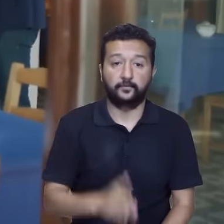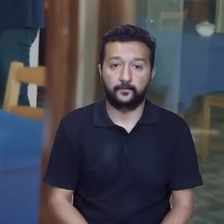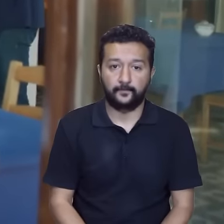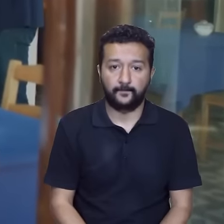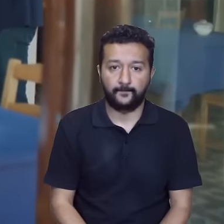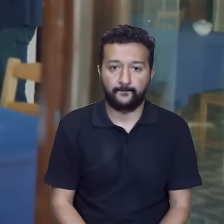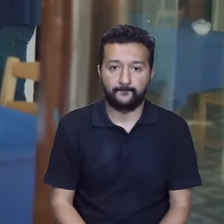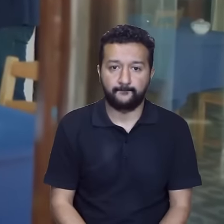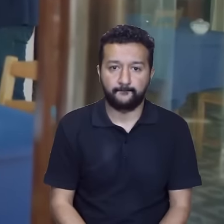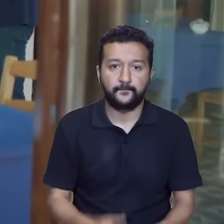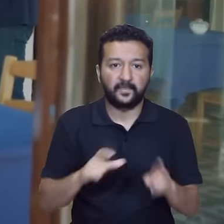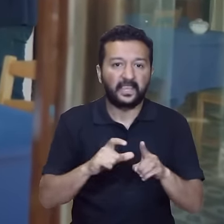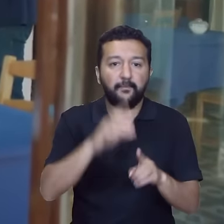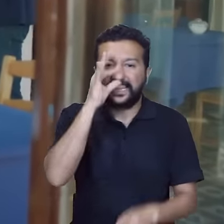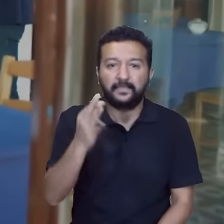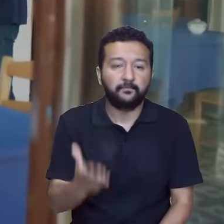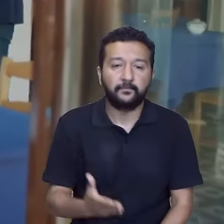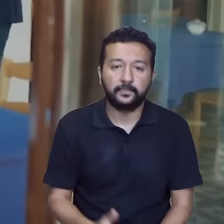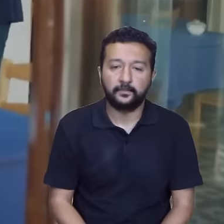kalemi topladı kalktı. Damat kim?